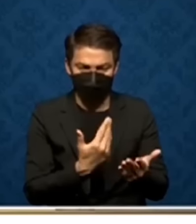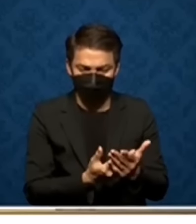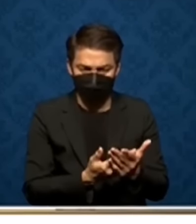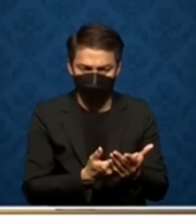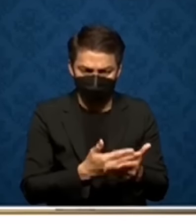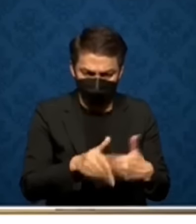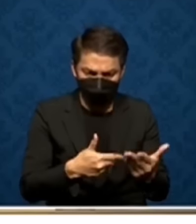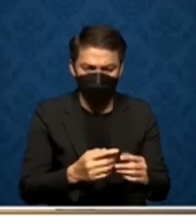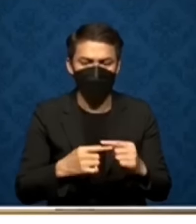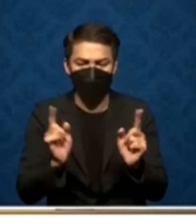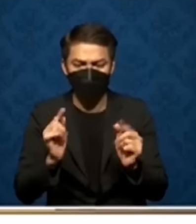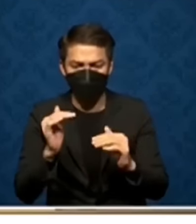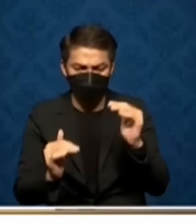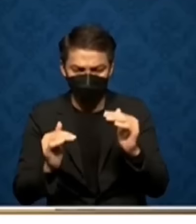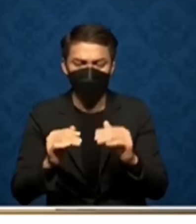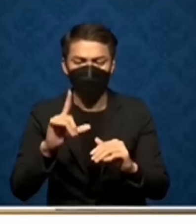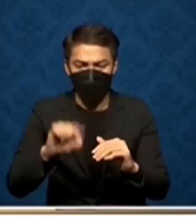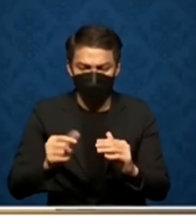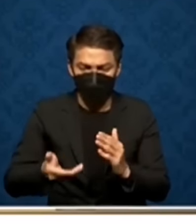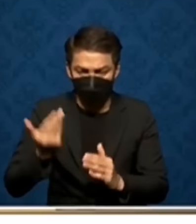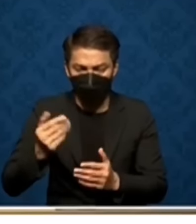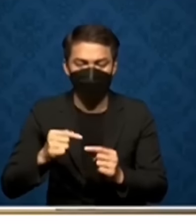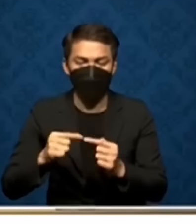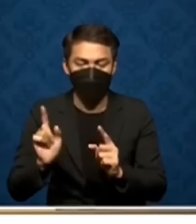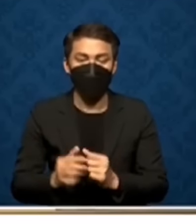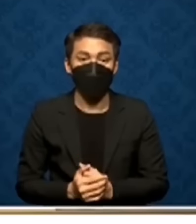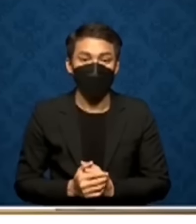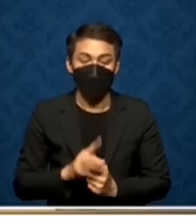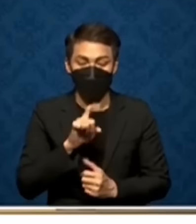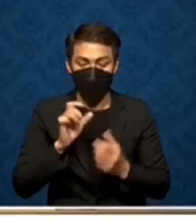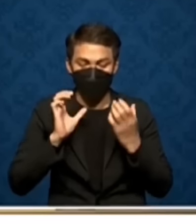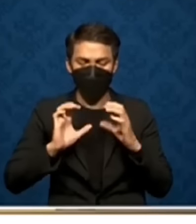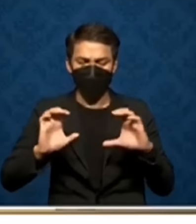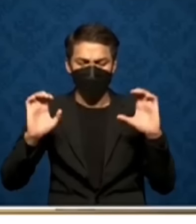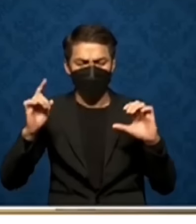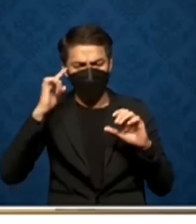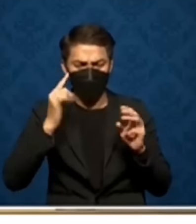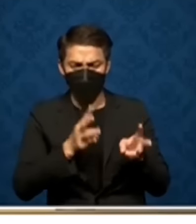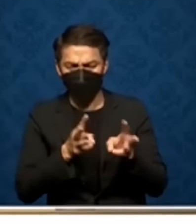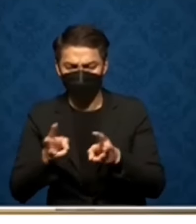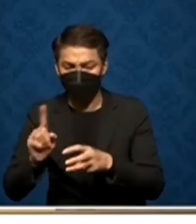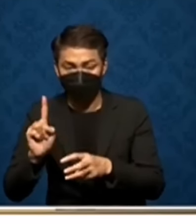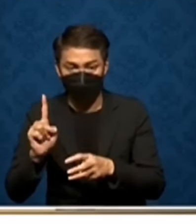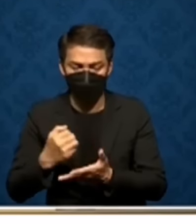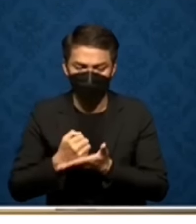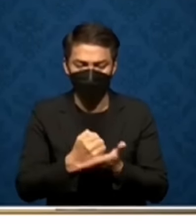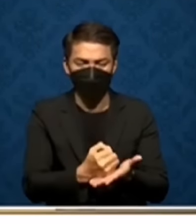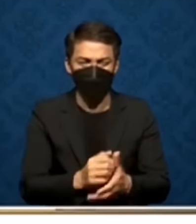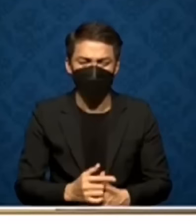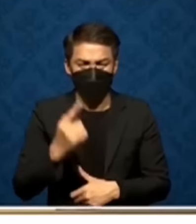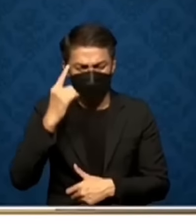รัฐบาลมีเครื่องมือหรือกลไกอย่างไรที่จะช่วยเพราะเกษตรกรเรารู้อยู่แล้วเขาไม่มี